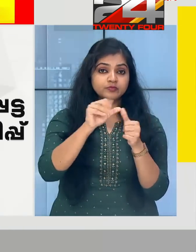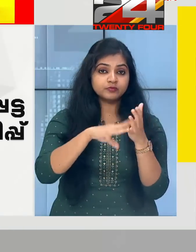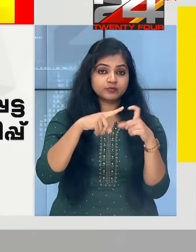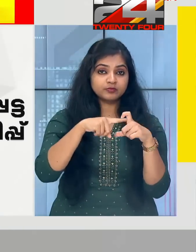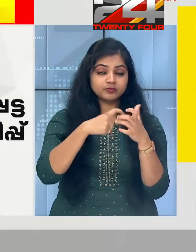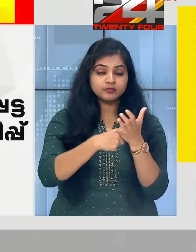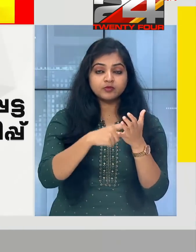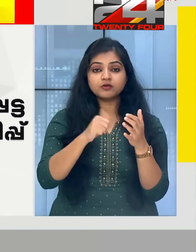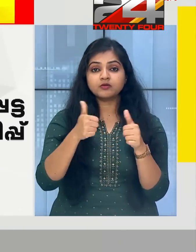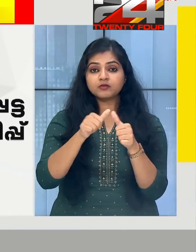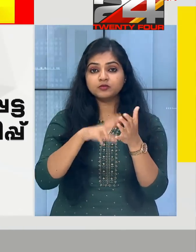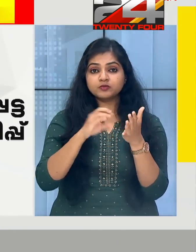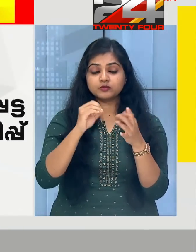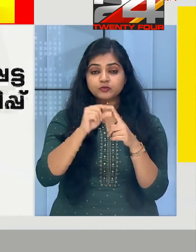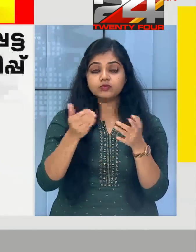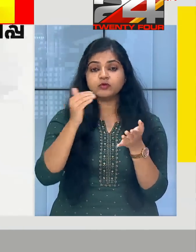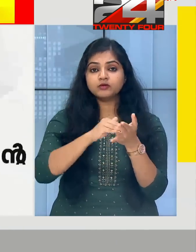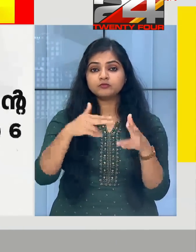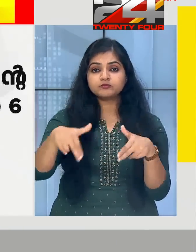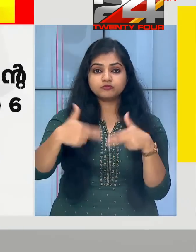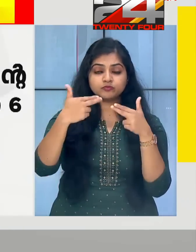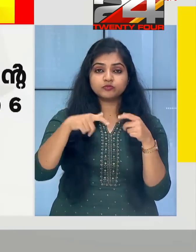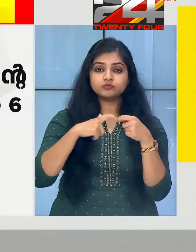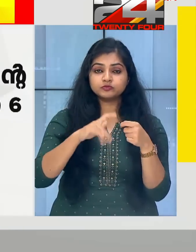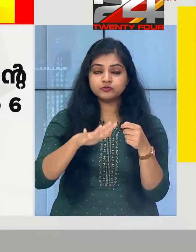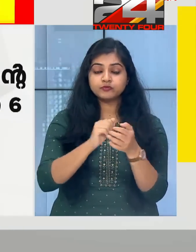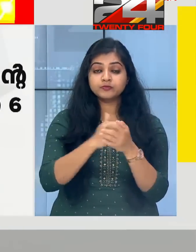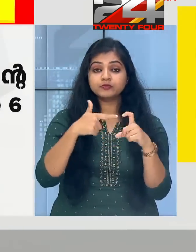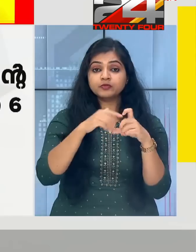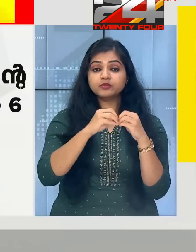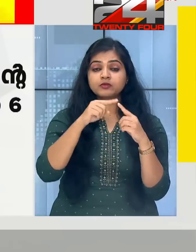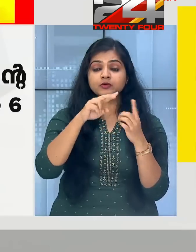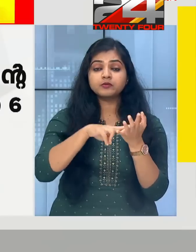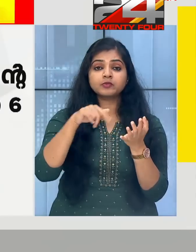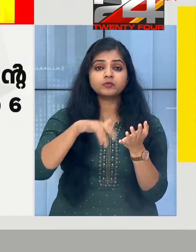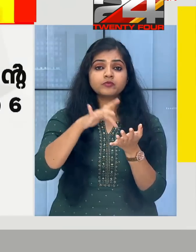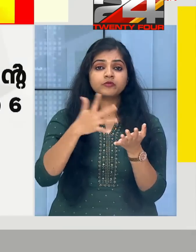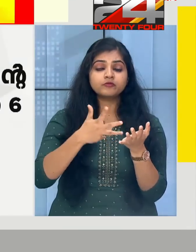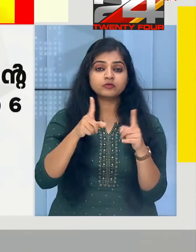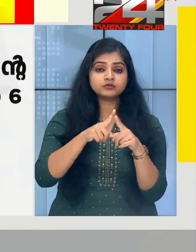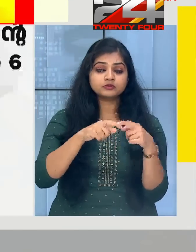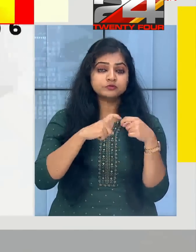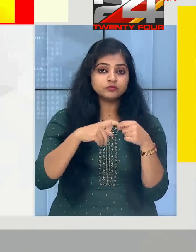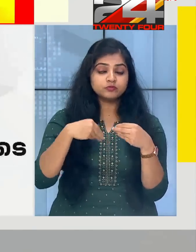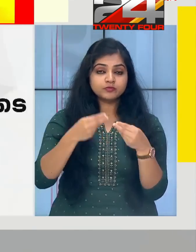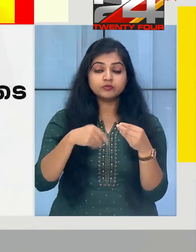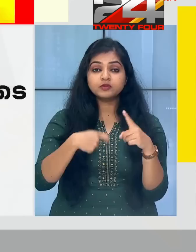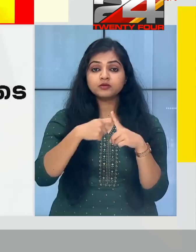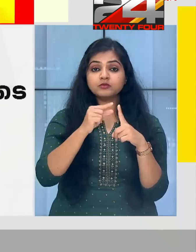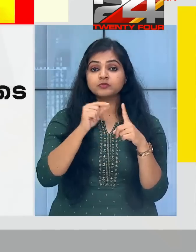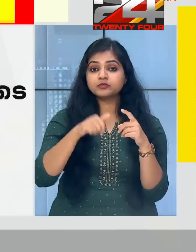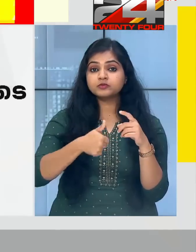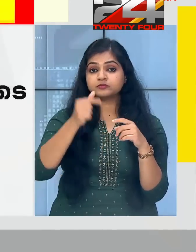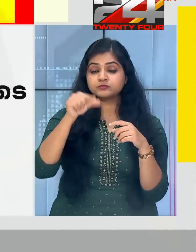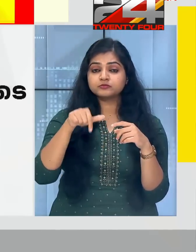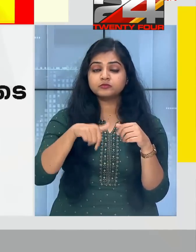രണ്ടുപേരെയുമാണ് വീണ്ടും വിളിപ്പിച്ചത്. എബിൻ അബ്രഹാം ഇപ്പോൾ എവിടെയാണെന്ന ചോദ്യത്തിന് അതിനെക്കുറിച്ച് വ്യക്തമായ മറുപടി KPCC അധ്യക്ഷൻ നൽകിയില്ല എന്നാണ് ഏറ്റവും ഒടുവിൽ നമുക്ക് ലഭിക്കുന്ന വിവരം.